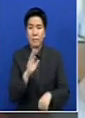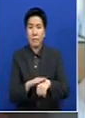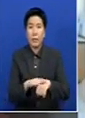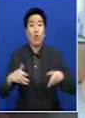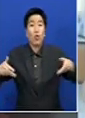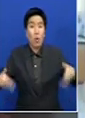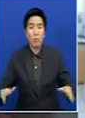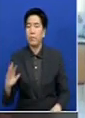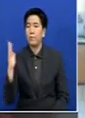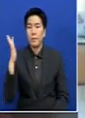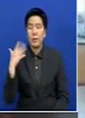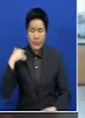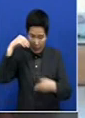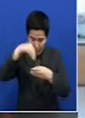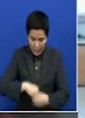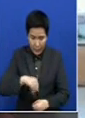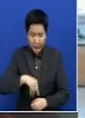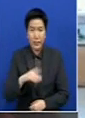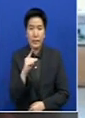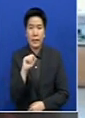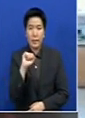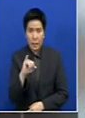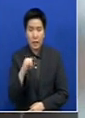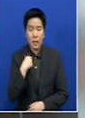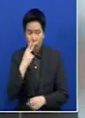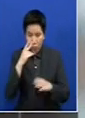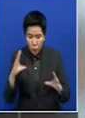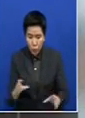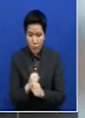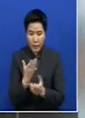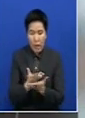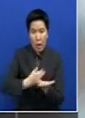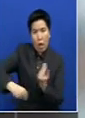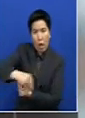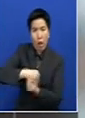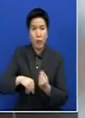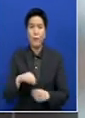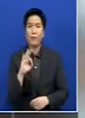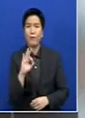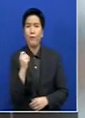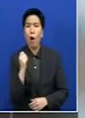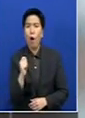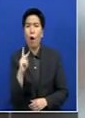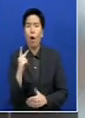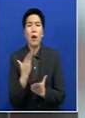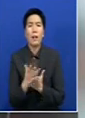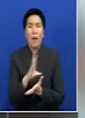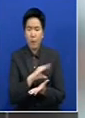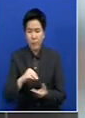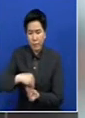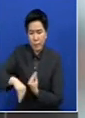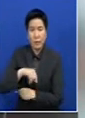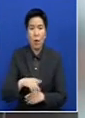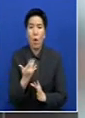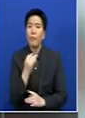อบปากคำนอกสถานที่ครับพนักงานสอบสวนจะสรุปสำนวนคดีฟอกเงินให้เสร็จเมษายนนี้จากนั้นจะส่งต่อให้พนักงานอัยการพิจารณ